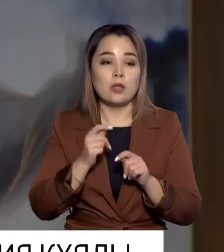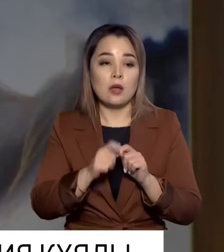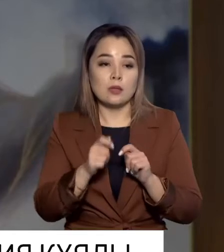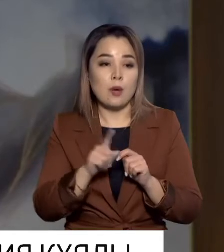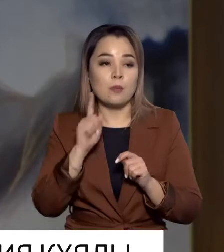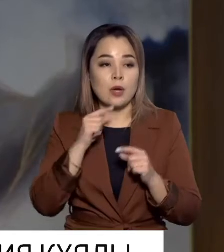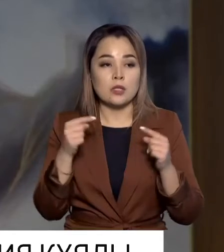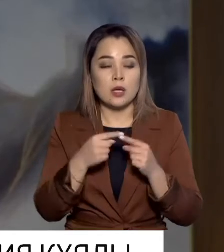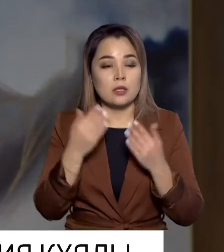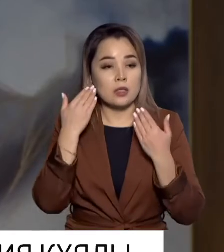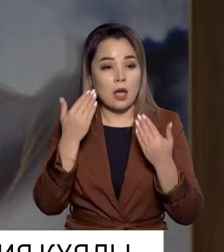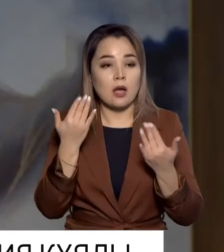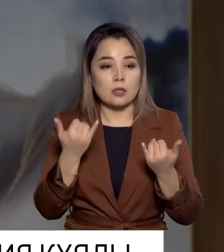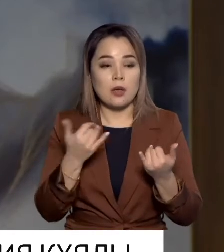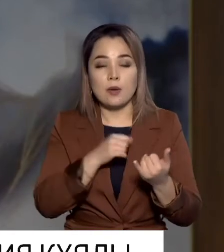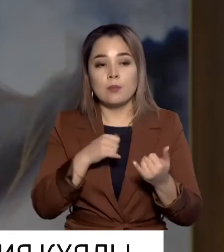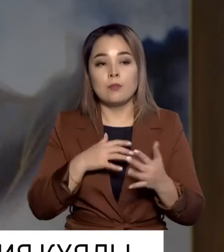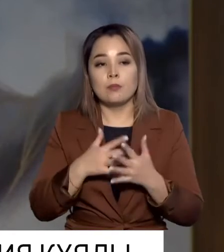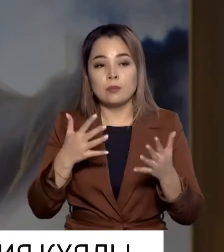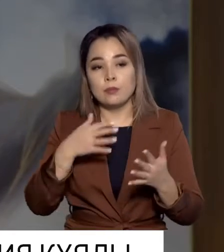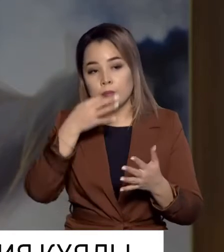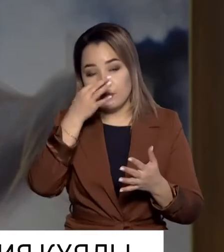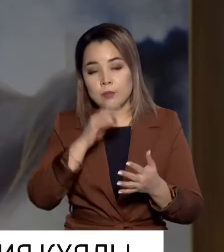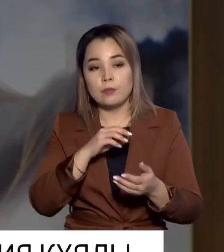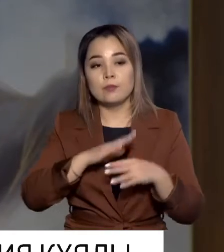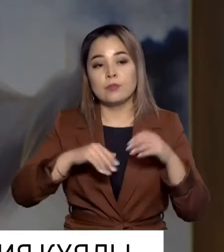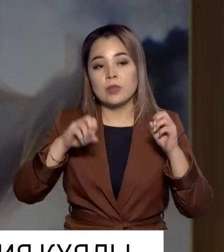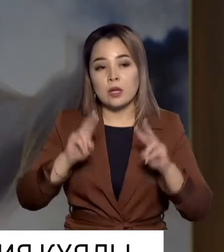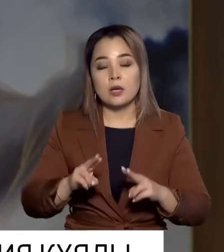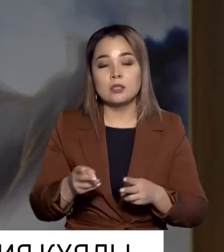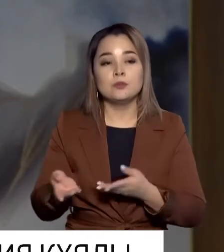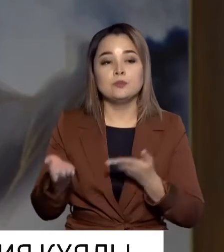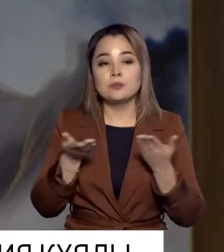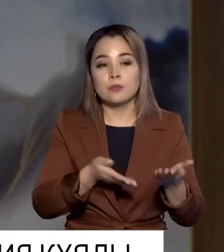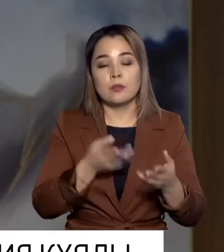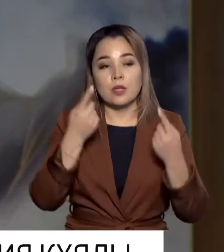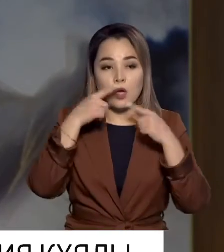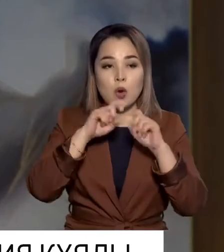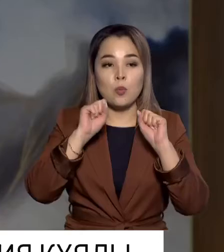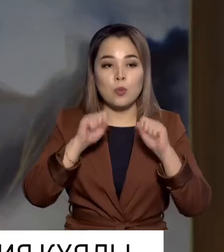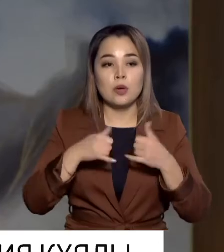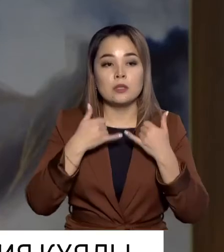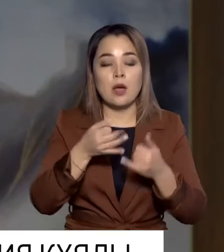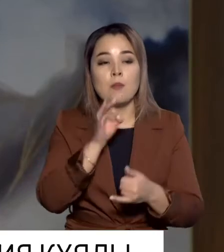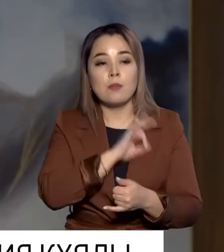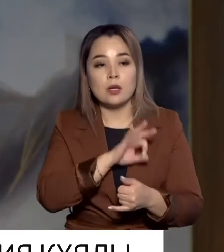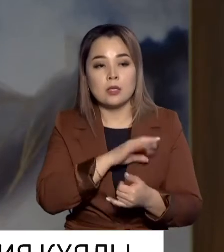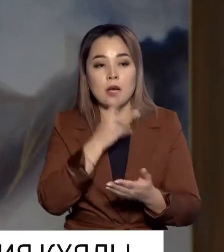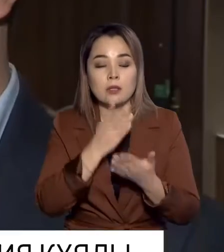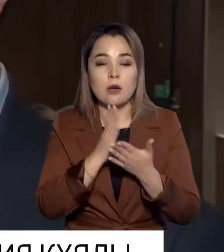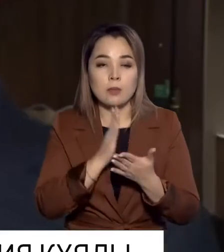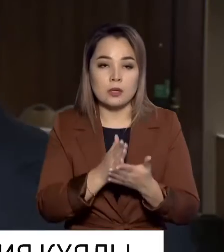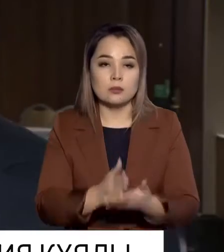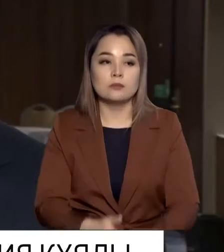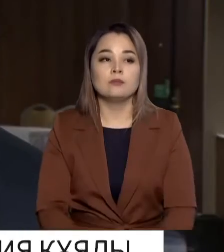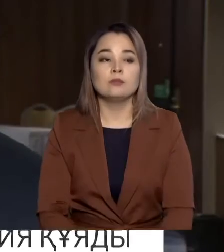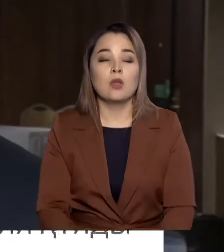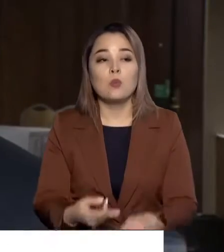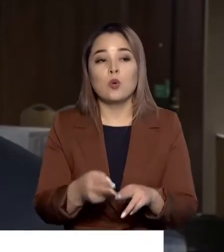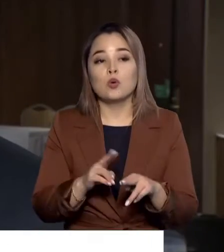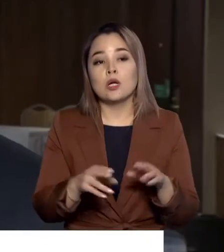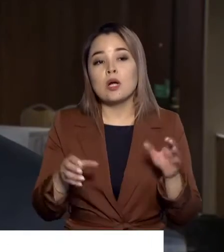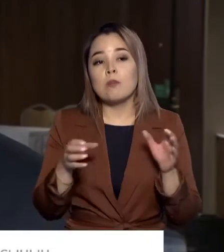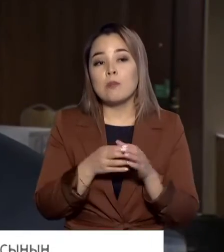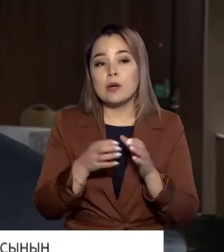нақты белгіленген жоқ. Бірақ ең мықты мамандарды жұмылдырып, ең мықты технологиялық мүмкіндіктерді пайдаланатынымыз сөзсіз. Бұл